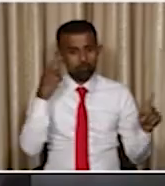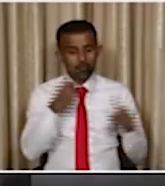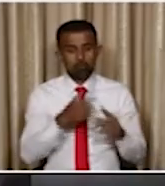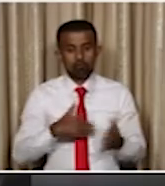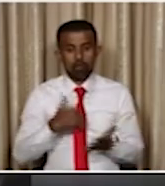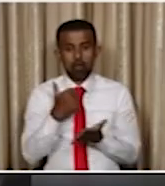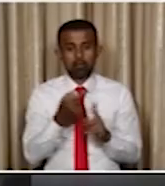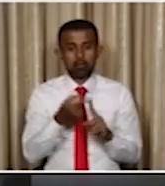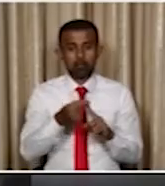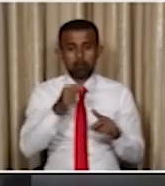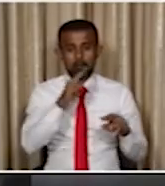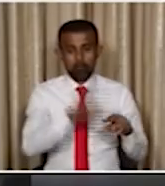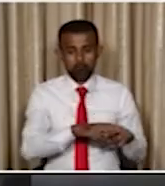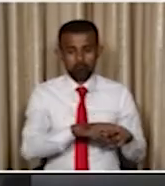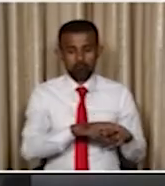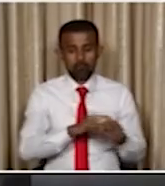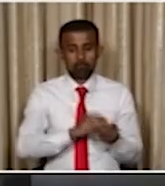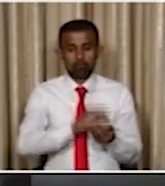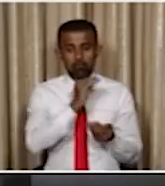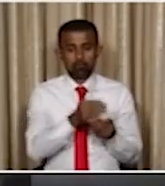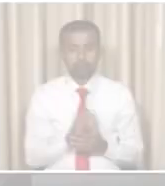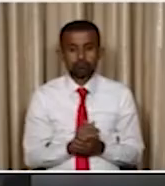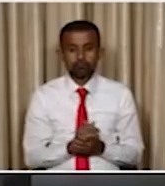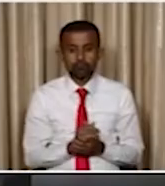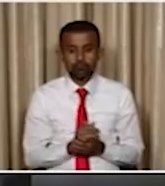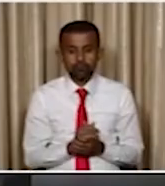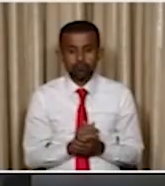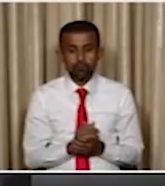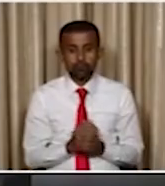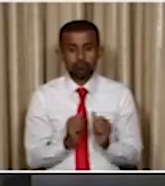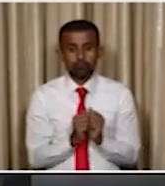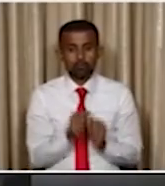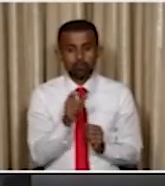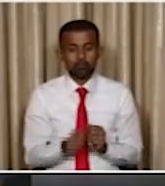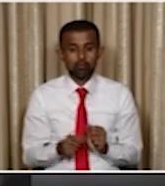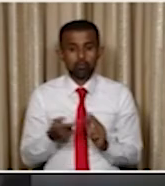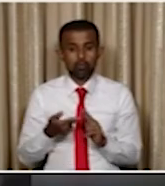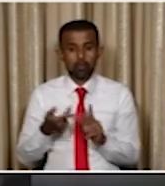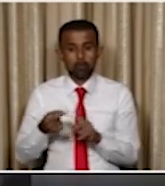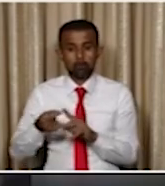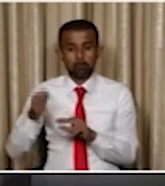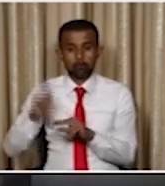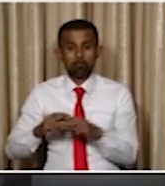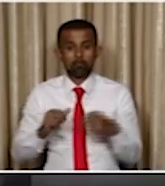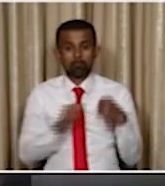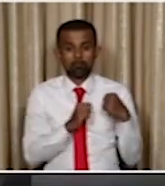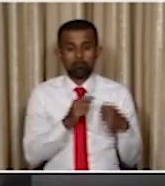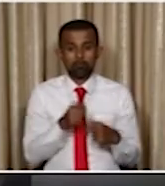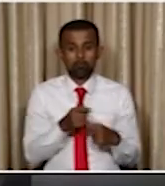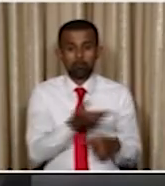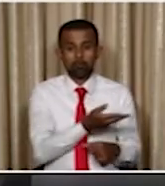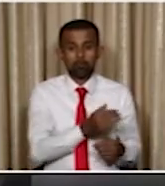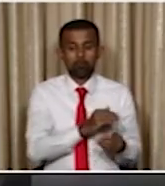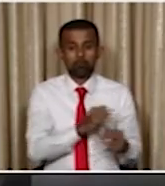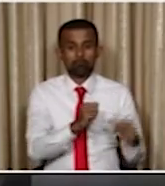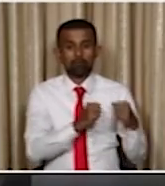බැංකුවේ අර්ථසාධක අරමුදලට සාමාන්‍ය ඒවකයන්ට ලැබෙන අර්ථසාධක අරමුදලේ ප්‍රතිලාභයට වඩා විශාල